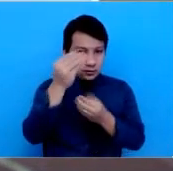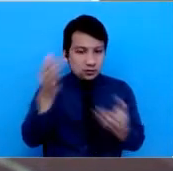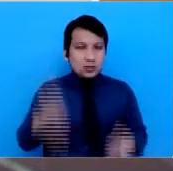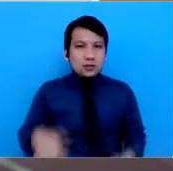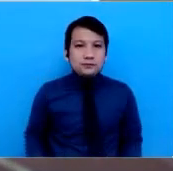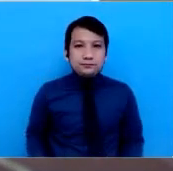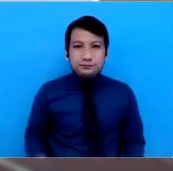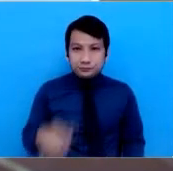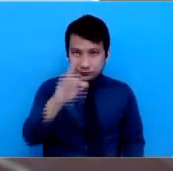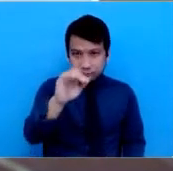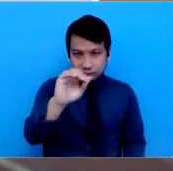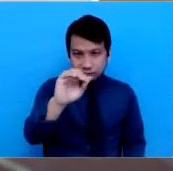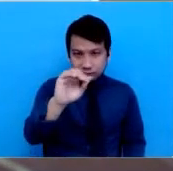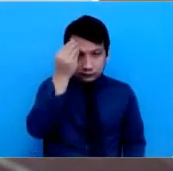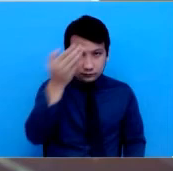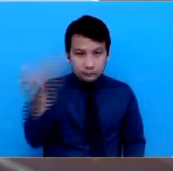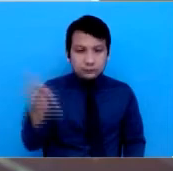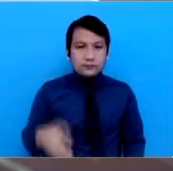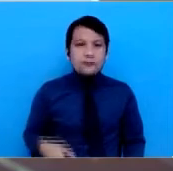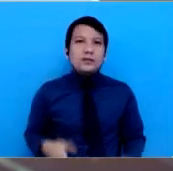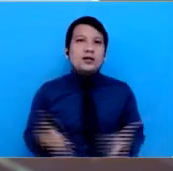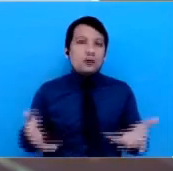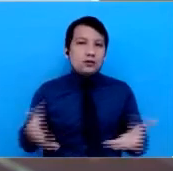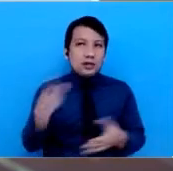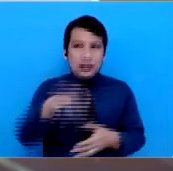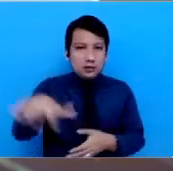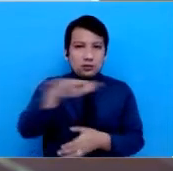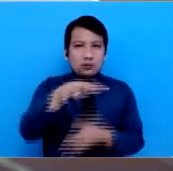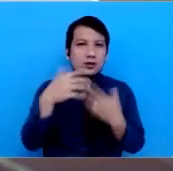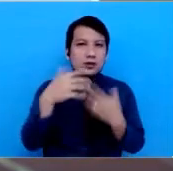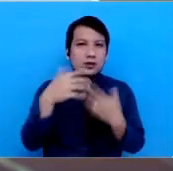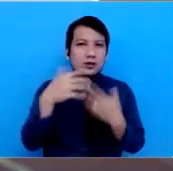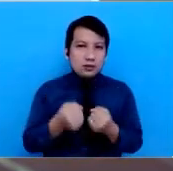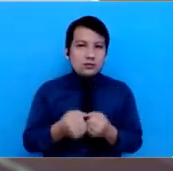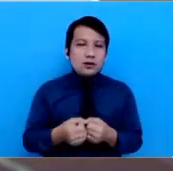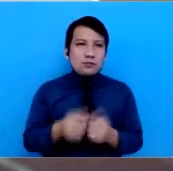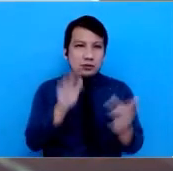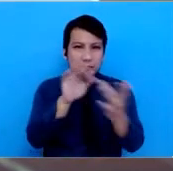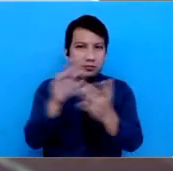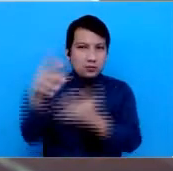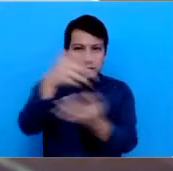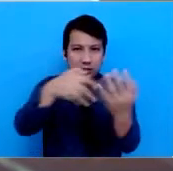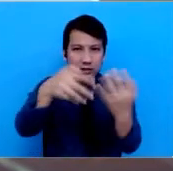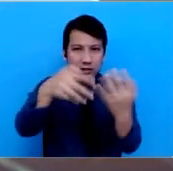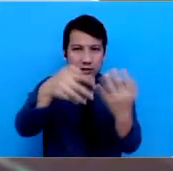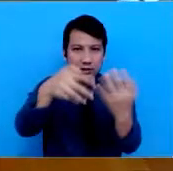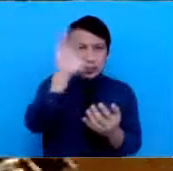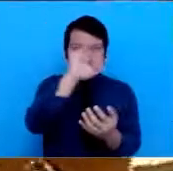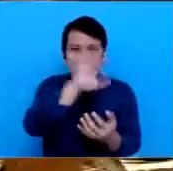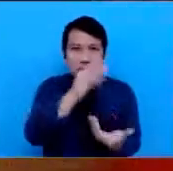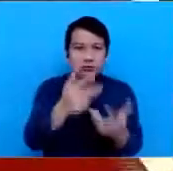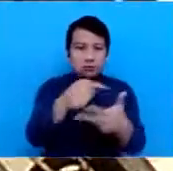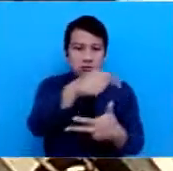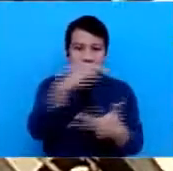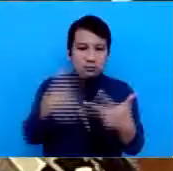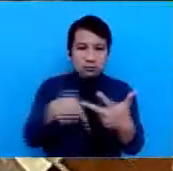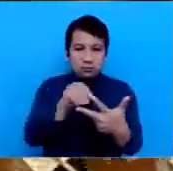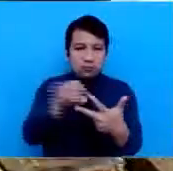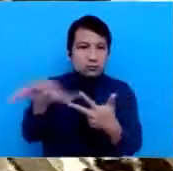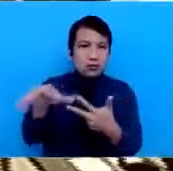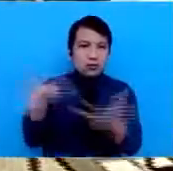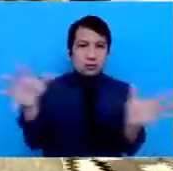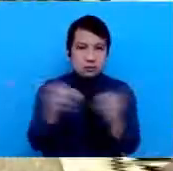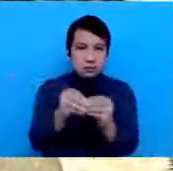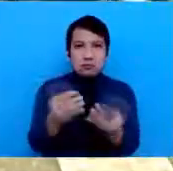DOH, lahat sila magaling na. Gumugulong na rin ang contact tracing sa mga nakasalumuhan ng 3. Sa kabuuan,